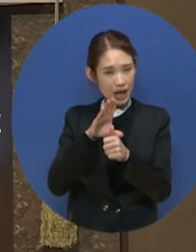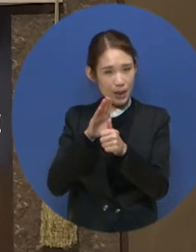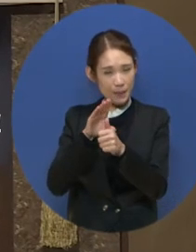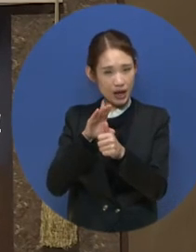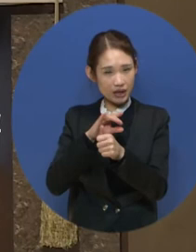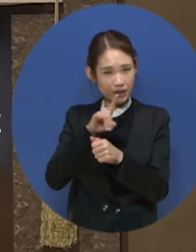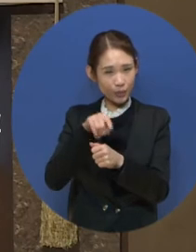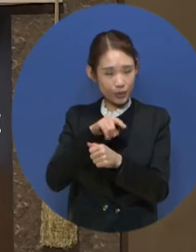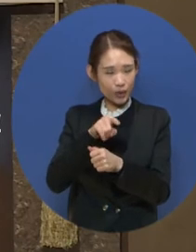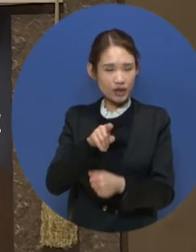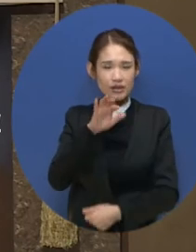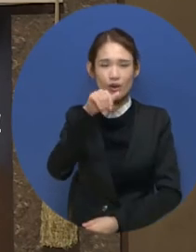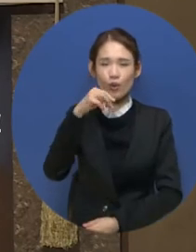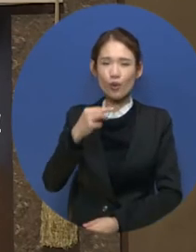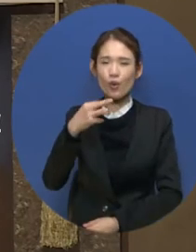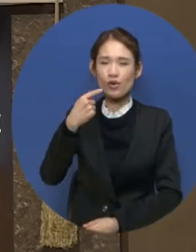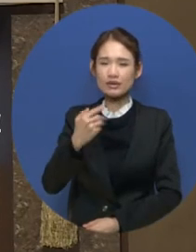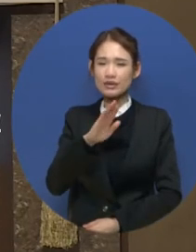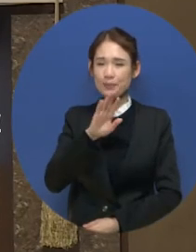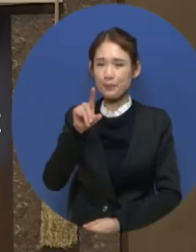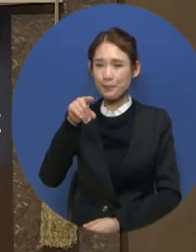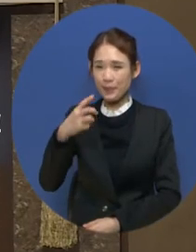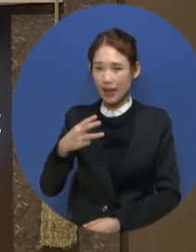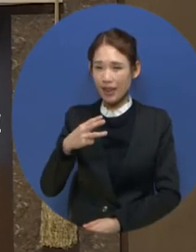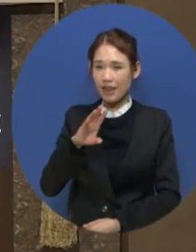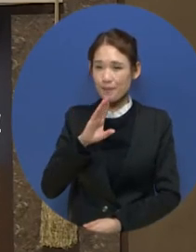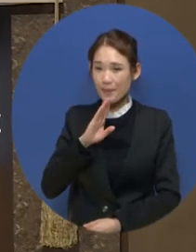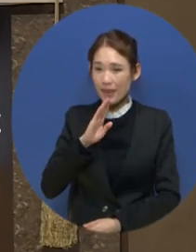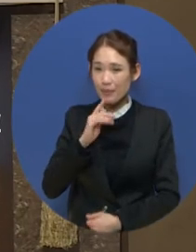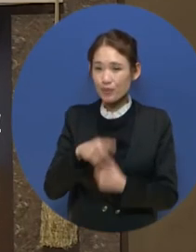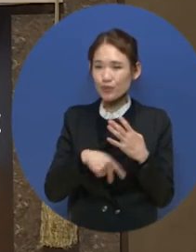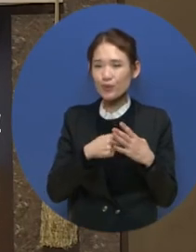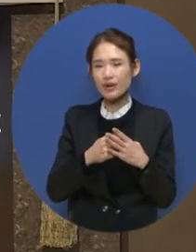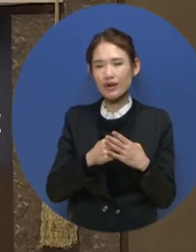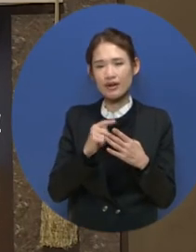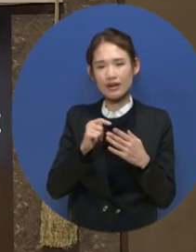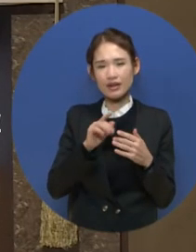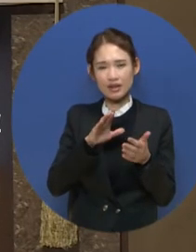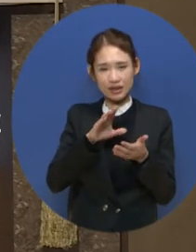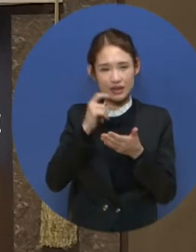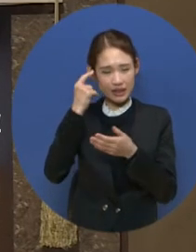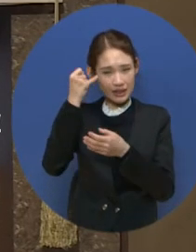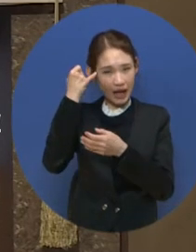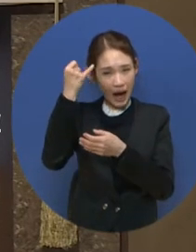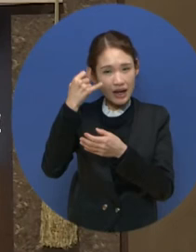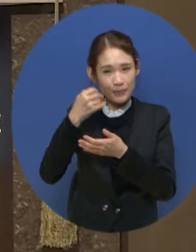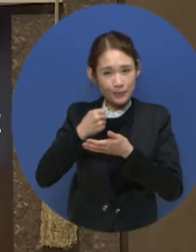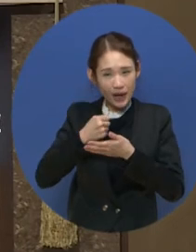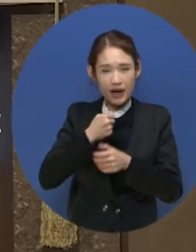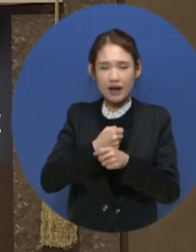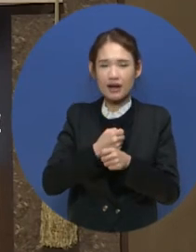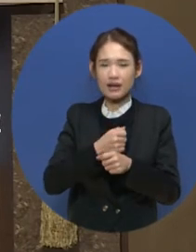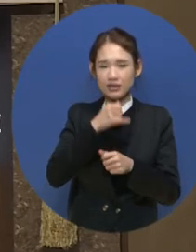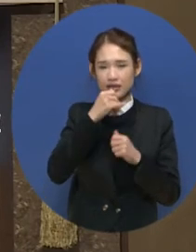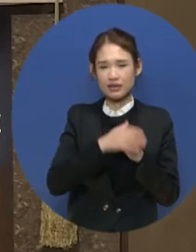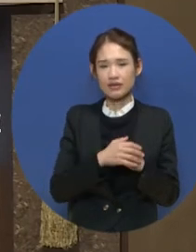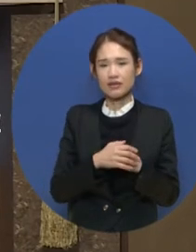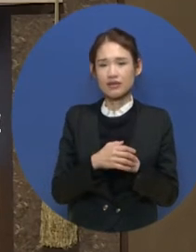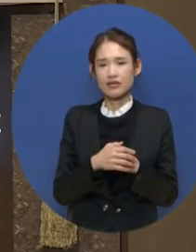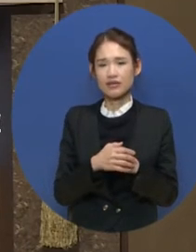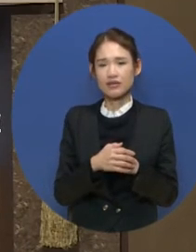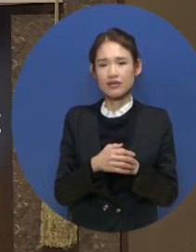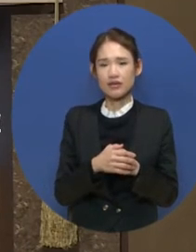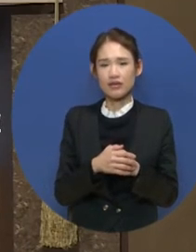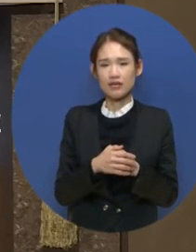k 방송에서 이리에 골든 배 하는거 있잖아요 그걸 이제 좀 차용 하기도 한 부분도 있을 수 있는데